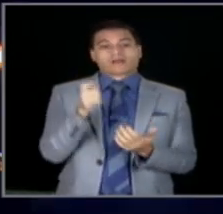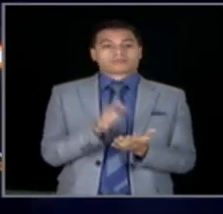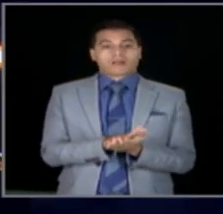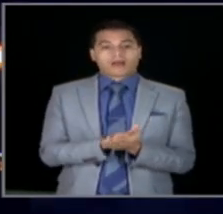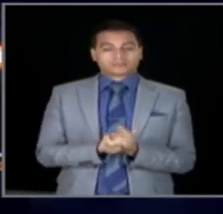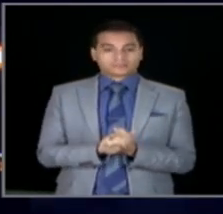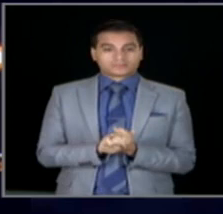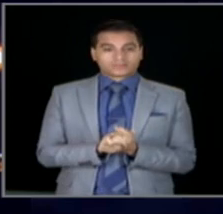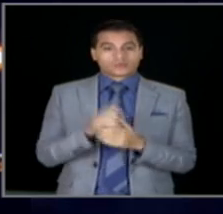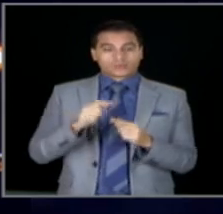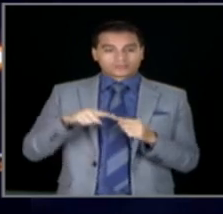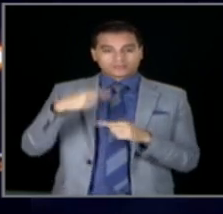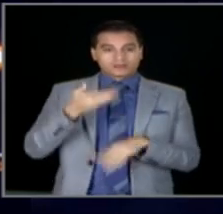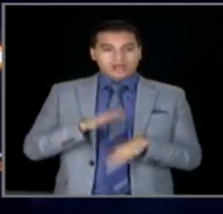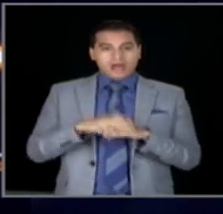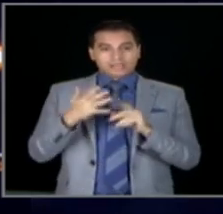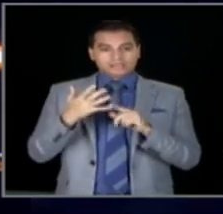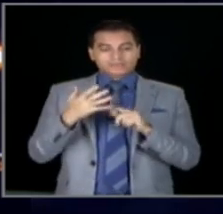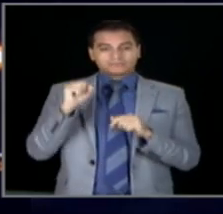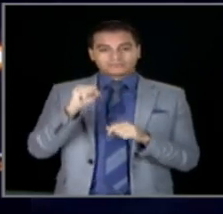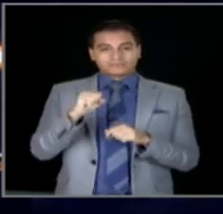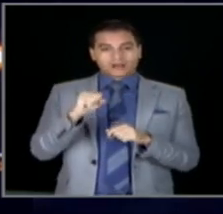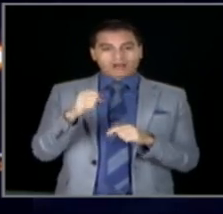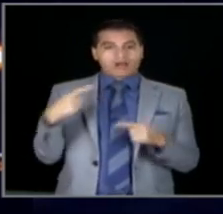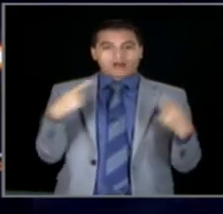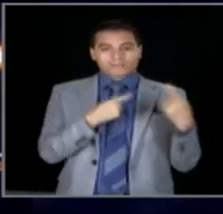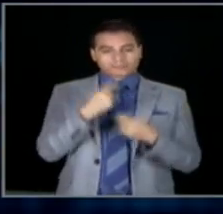الحظ يا رب. ودلوقتي مع الفقرة الخامسة، فقرة ضربات الجزاء.